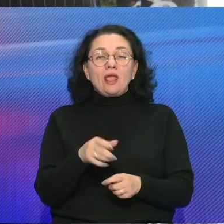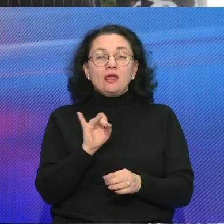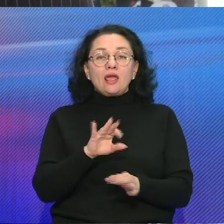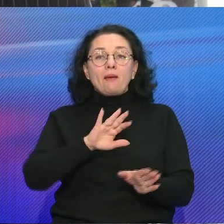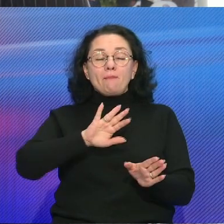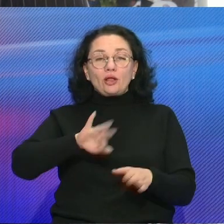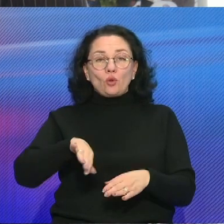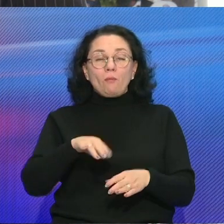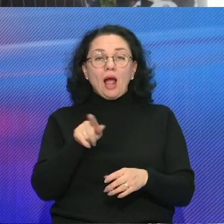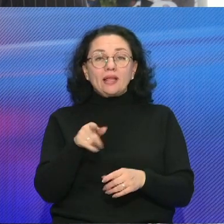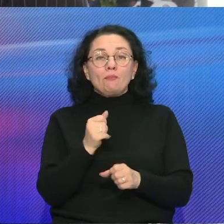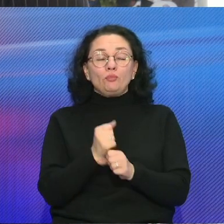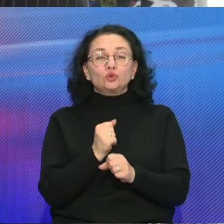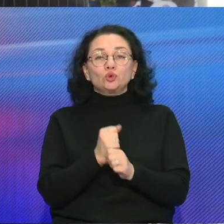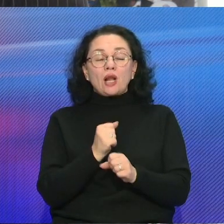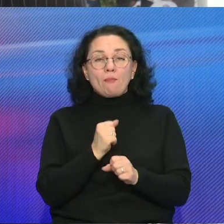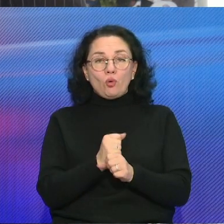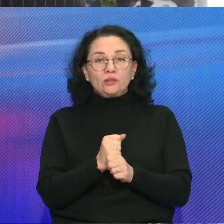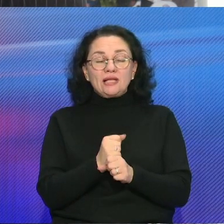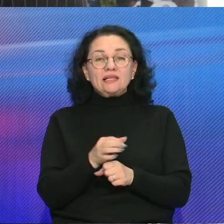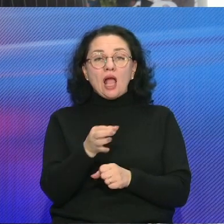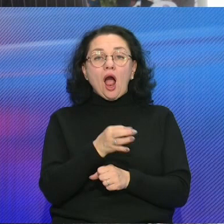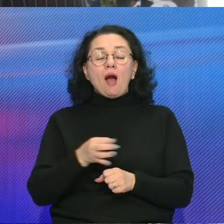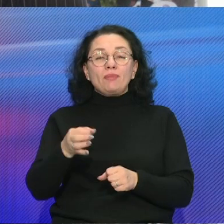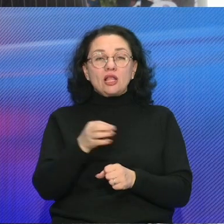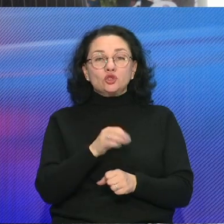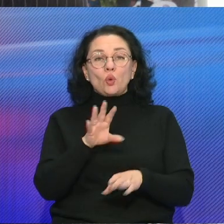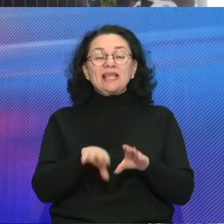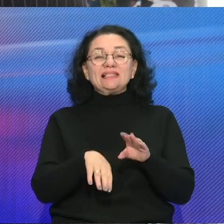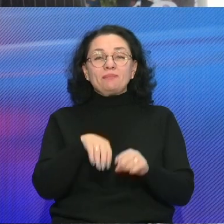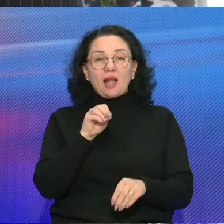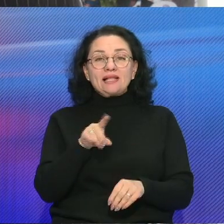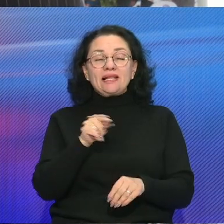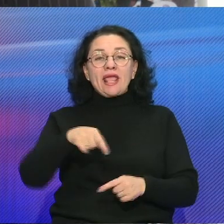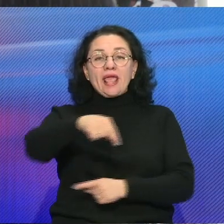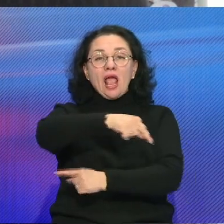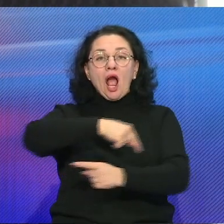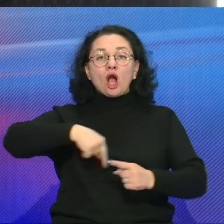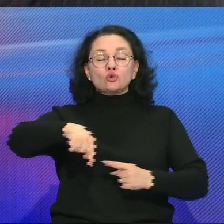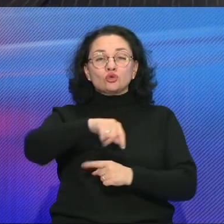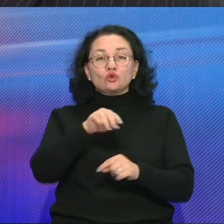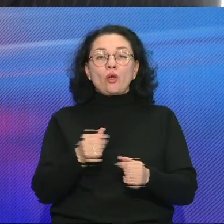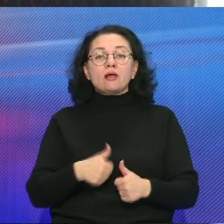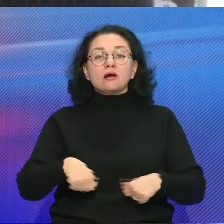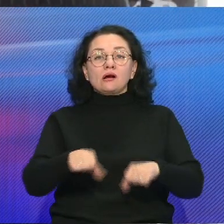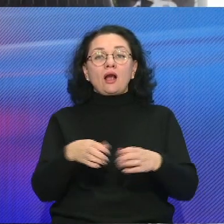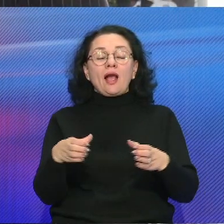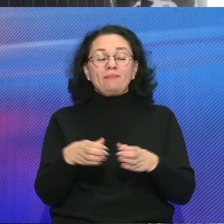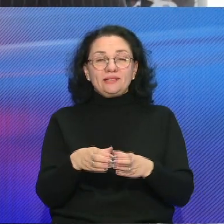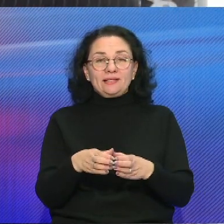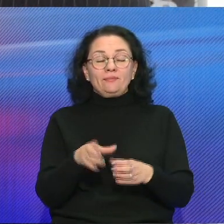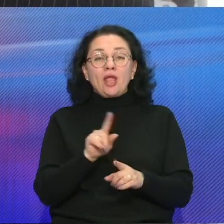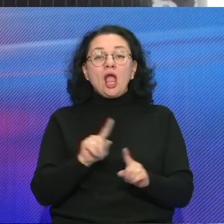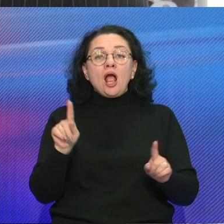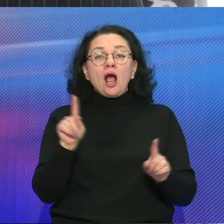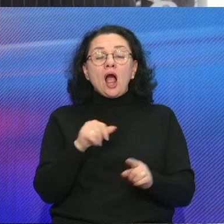будут работать непосредственно в областной избирательной и окружных комиссиях. Что хотелось бы сказать по итогам. Да, год